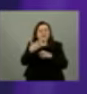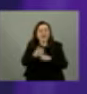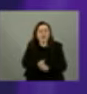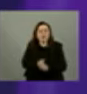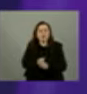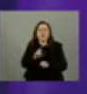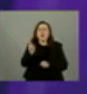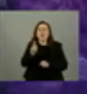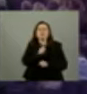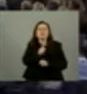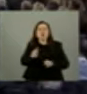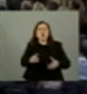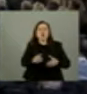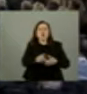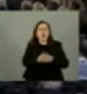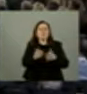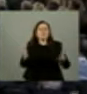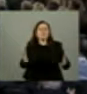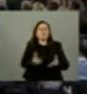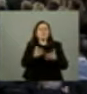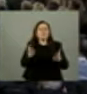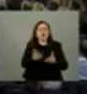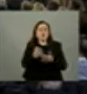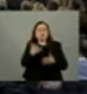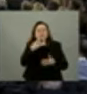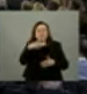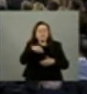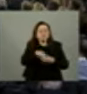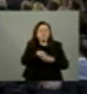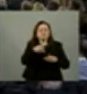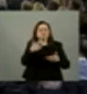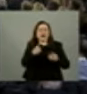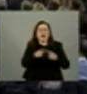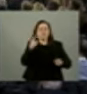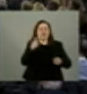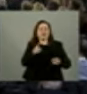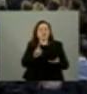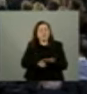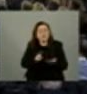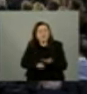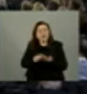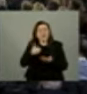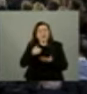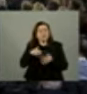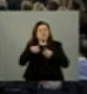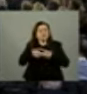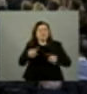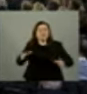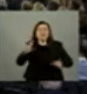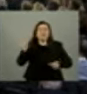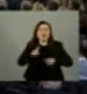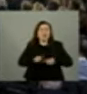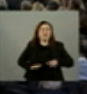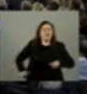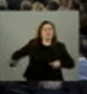θα χρειαζόμασταν ολόκληρη ώρα να καθίσουμε να δούμε πού αντιφάσκει σε σχέση με παλαιότερες